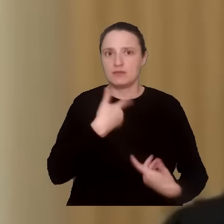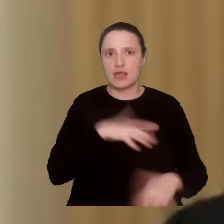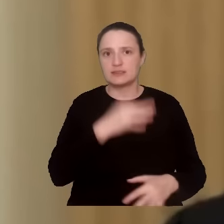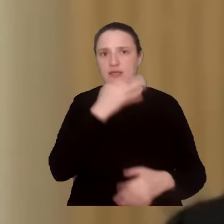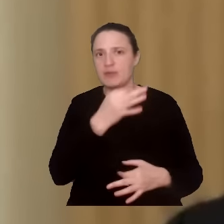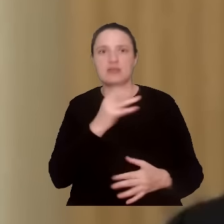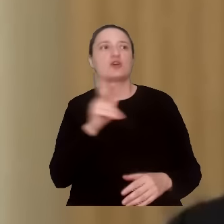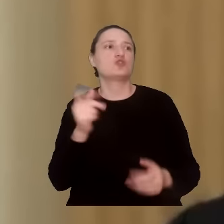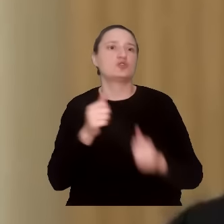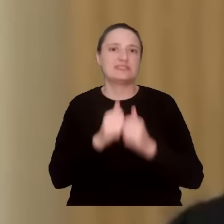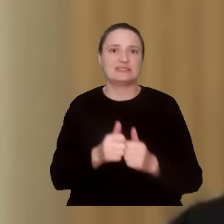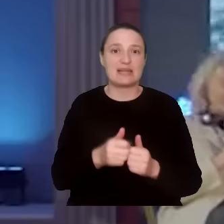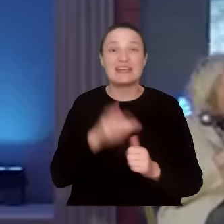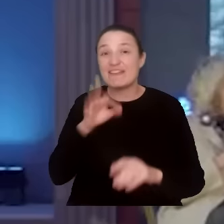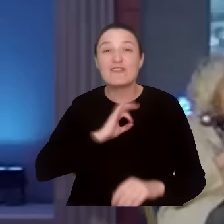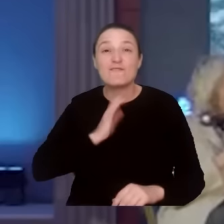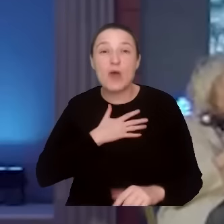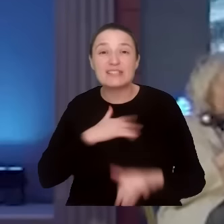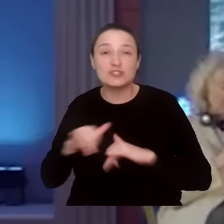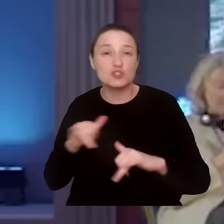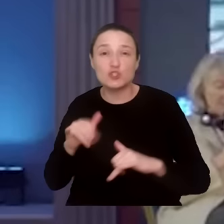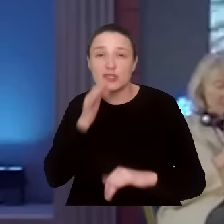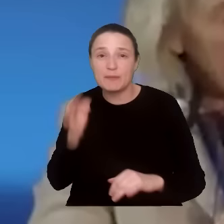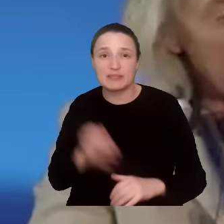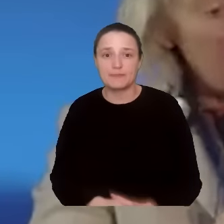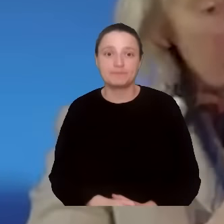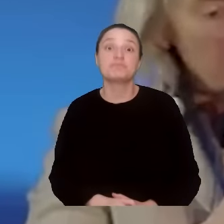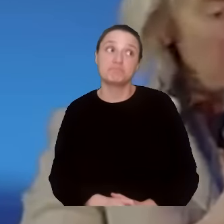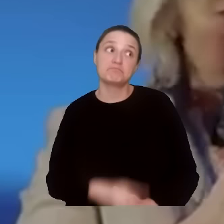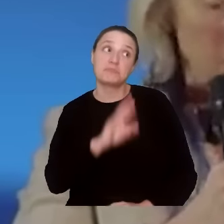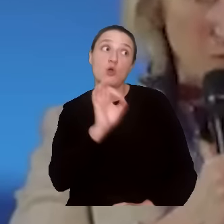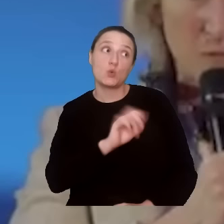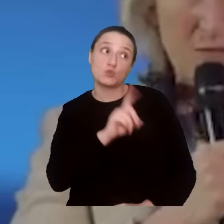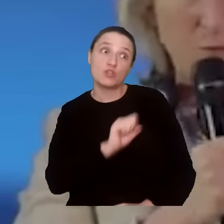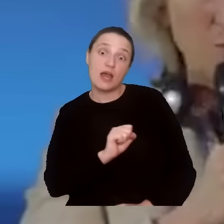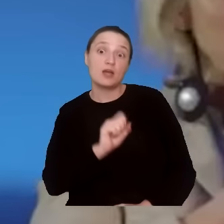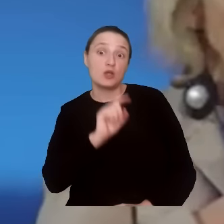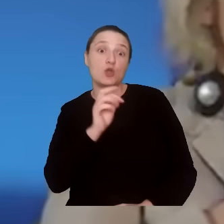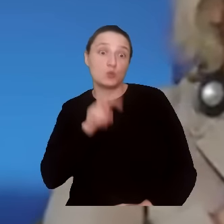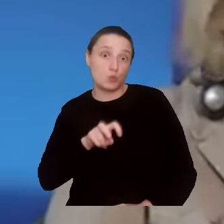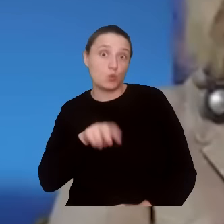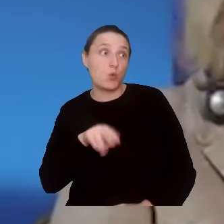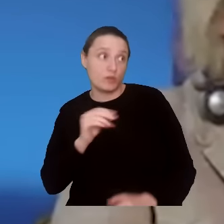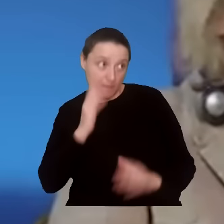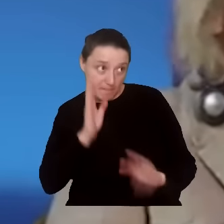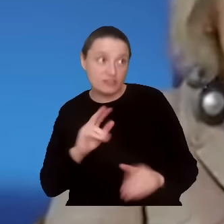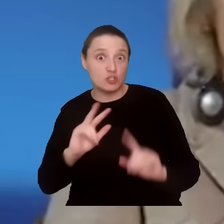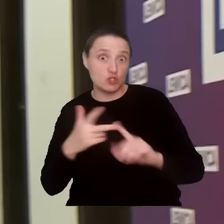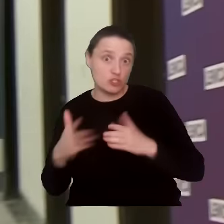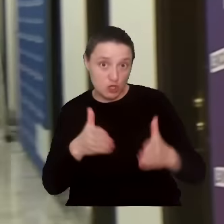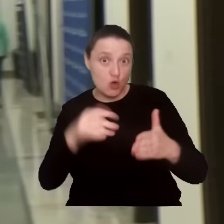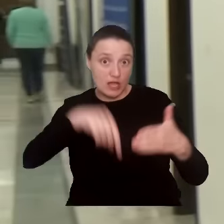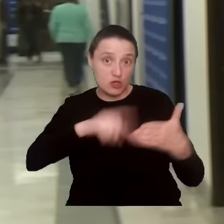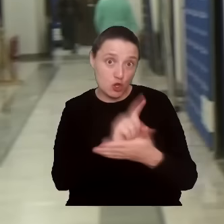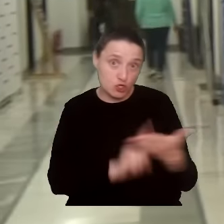zdanie, nawet swojego własnego rządu. Losy Róży Thun ważą się. Na razie nie jest pewne, czy otworzy listę trzeciej drogi na Dolnym Śląsku i